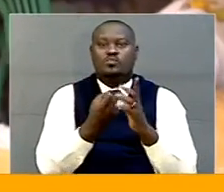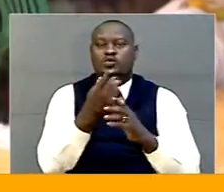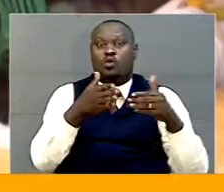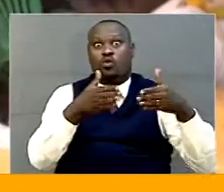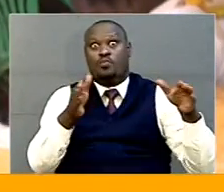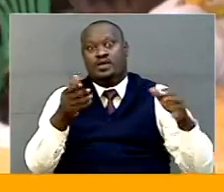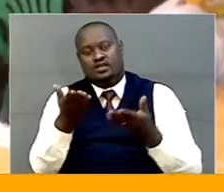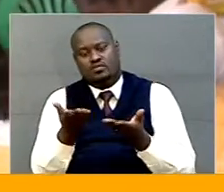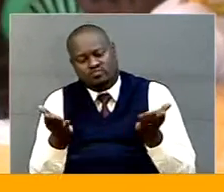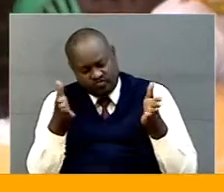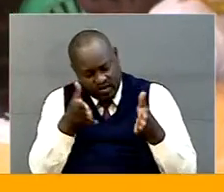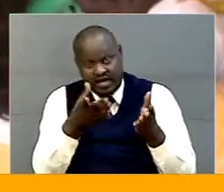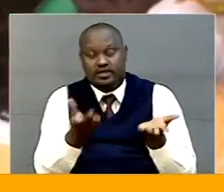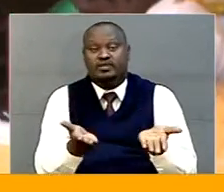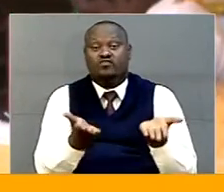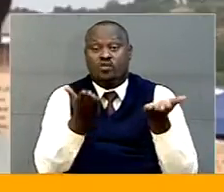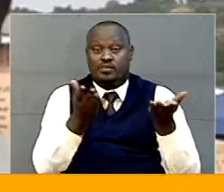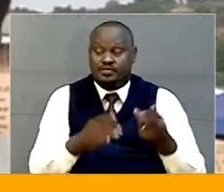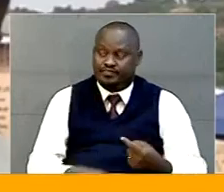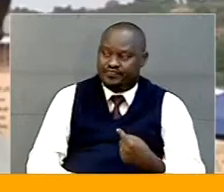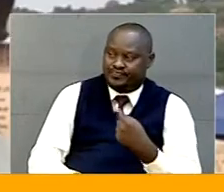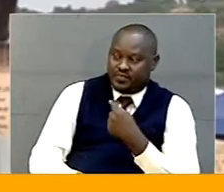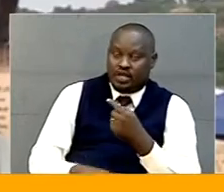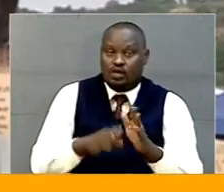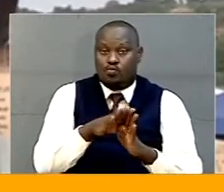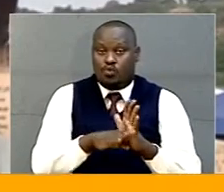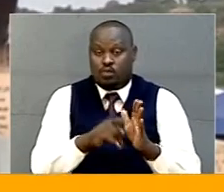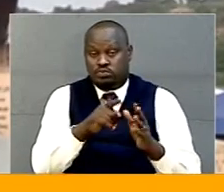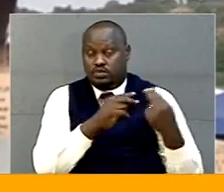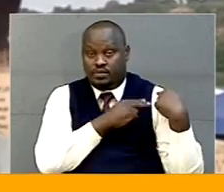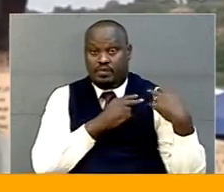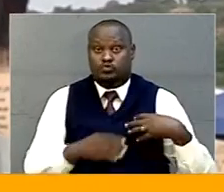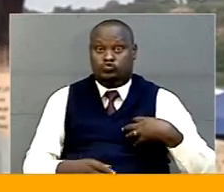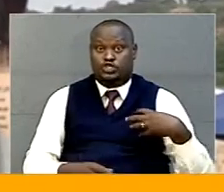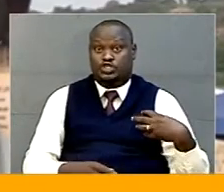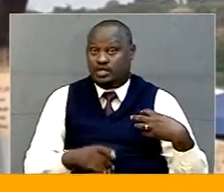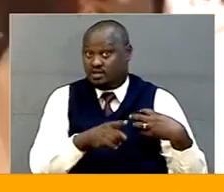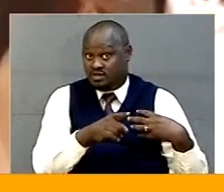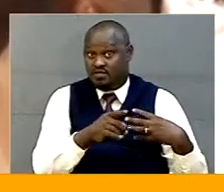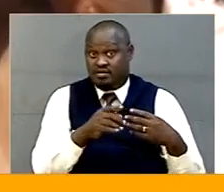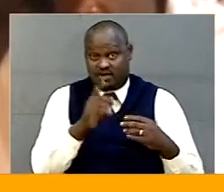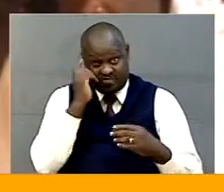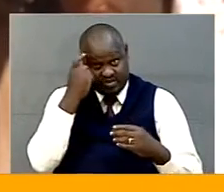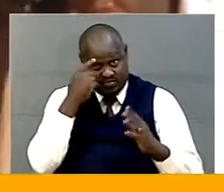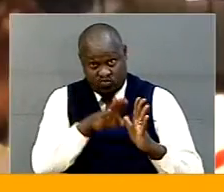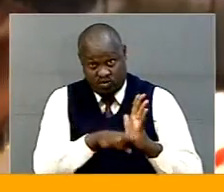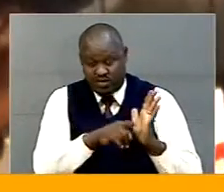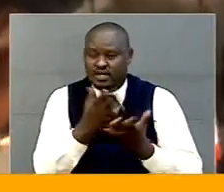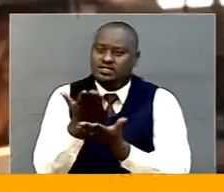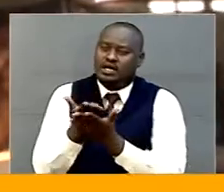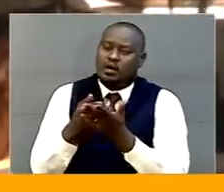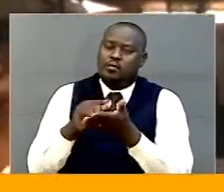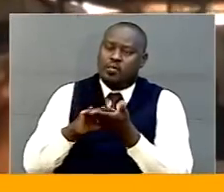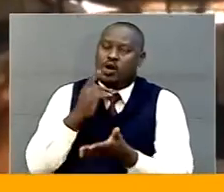beekulaakulanye. Akulira ebyokunga abantu mu nteekateeka y'Operation Wealth Creation David Wakalo yasabye bw'ati naddala abasumba